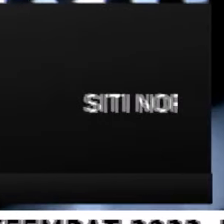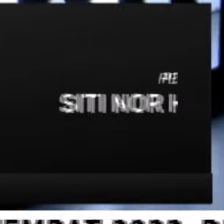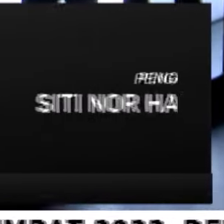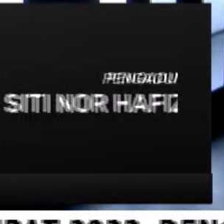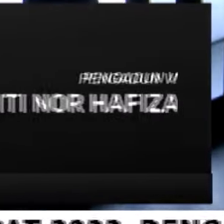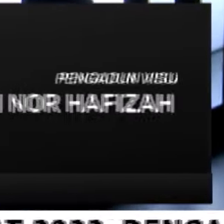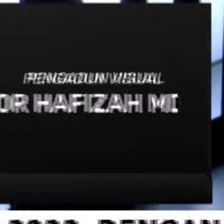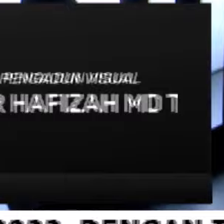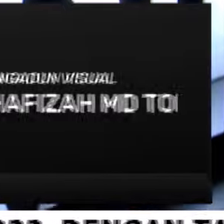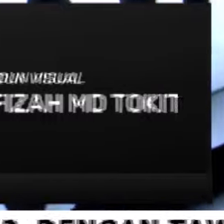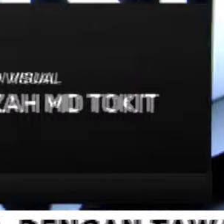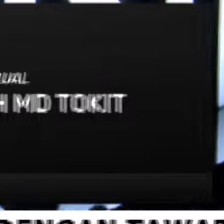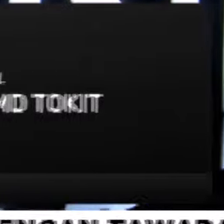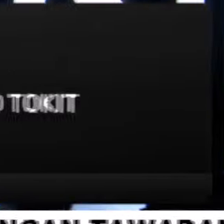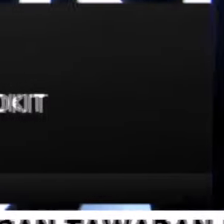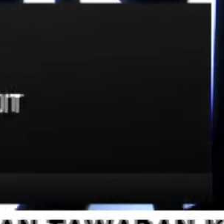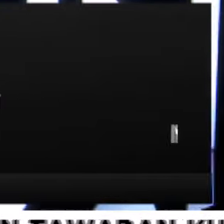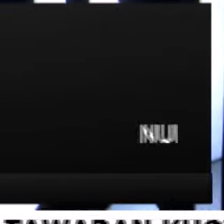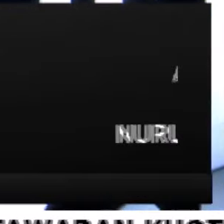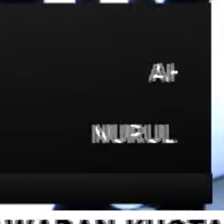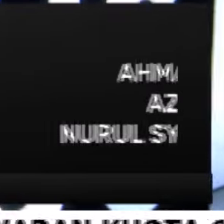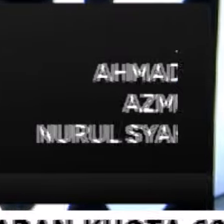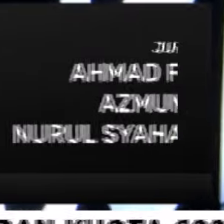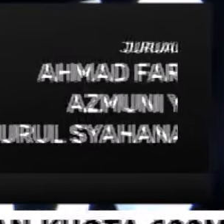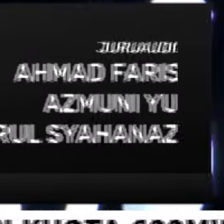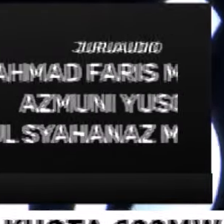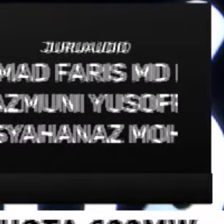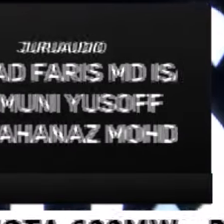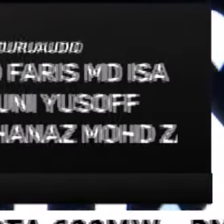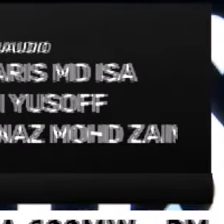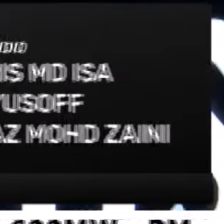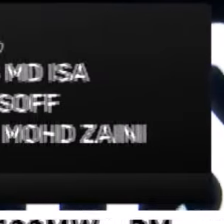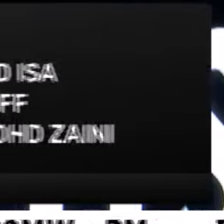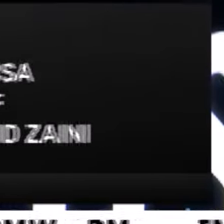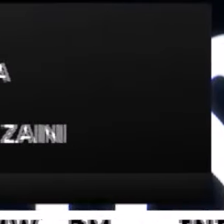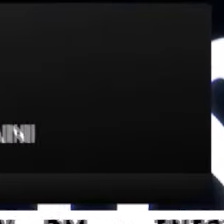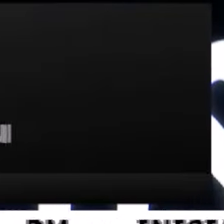hey hey hey